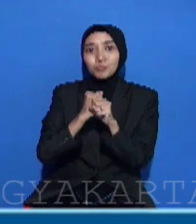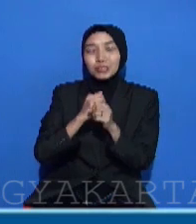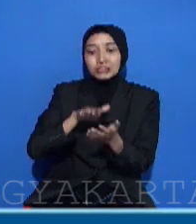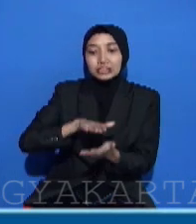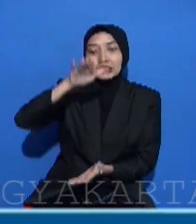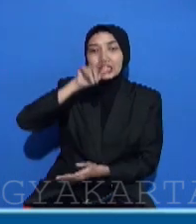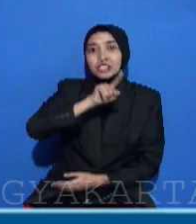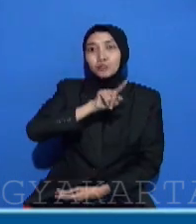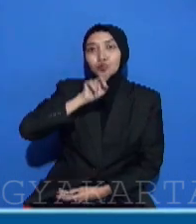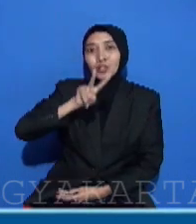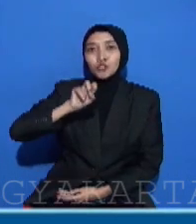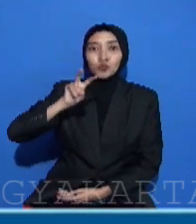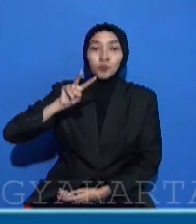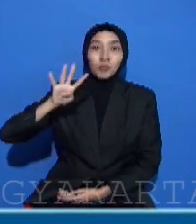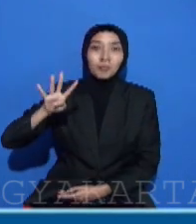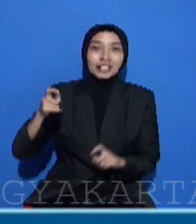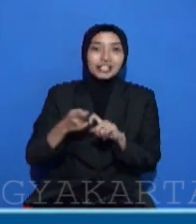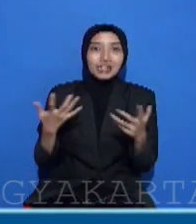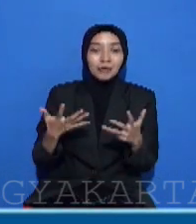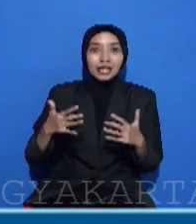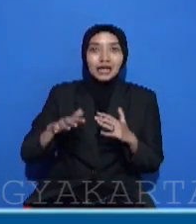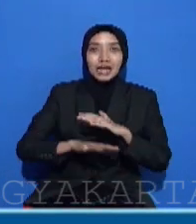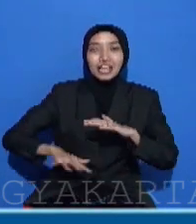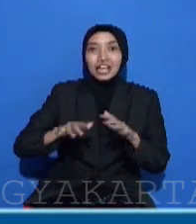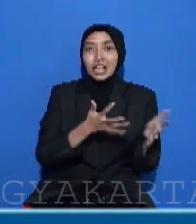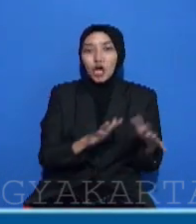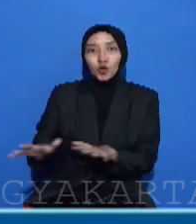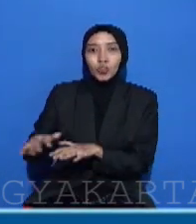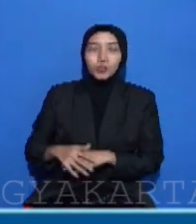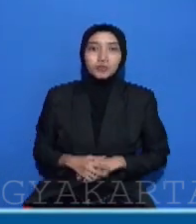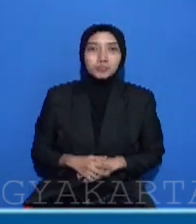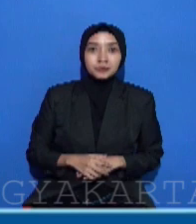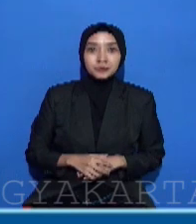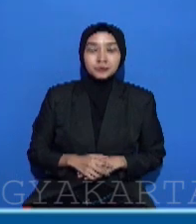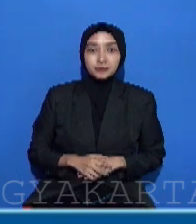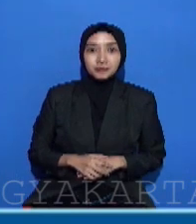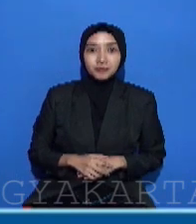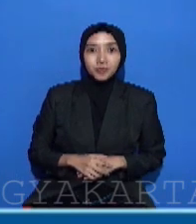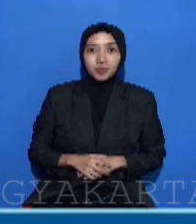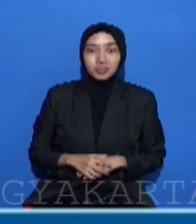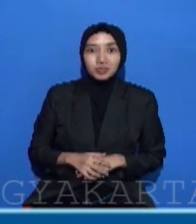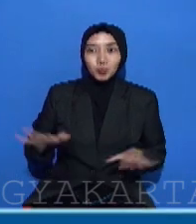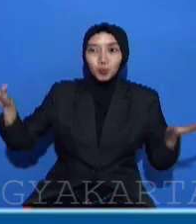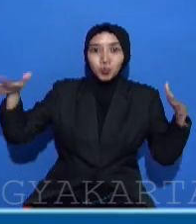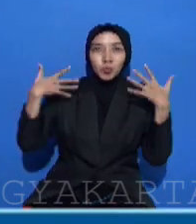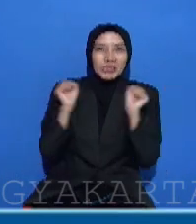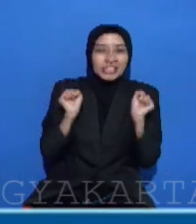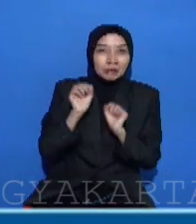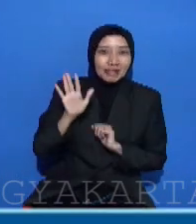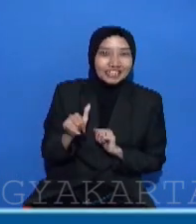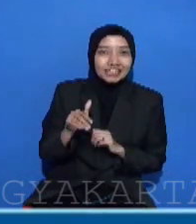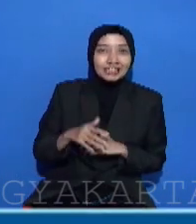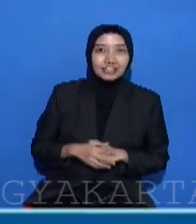wisatawan libur saking saking giling seganten kawontenan ingkang mekaten meniko damelhonipun tasek asrep